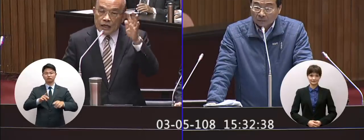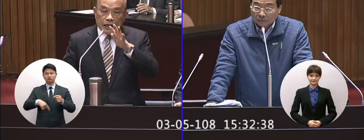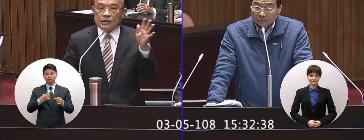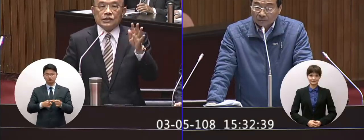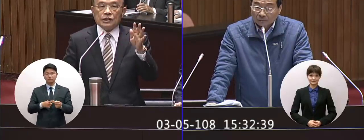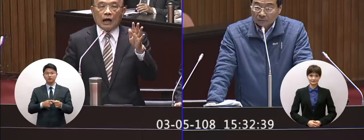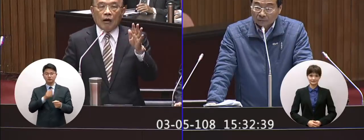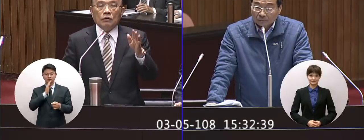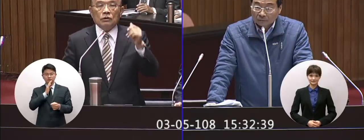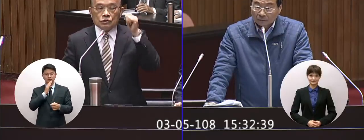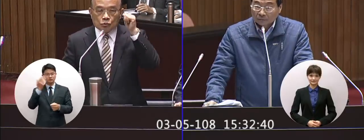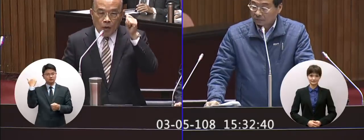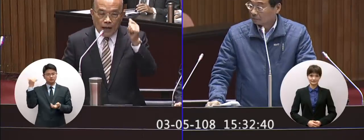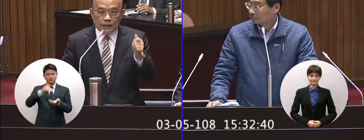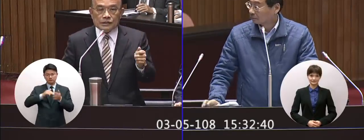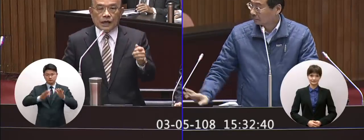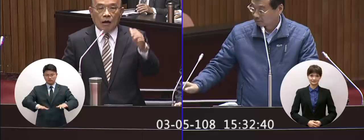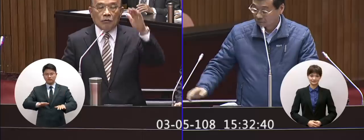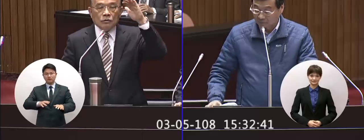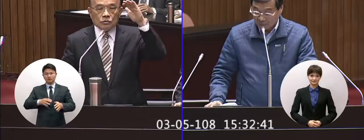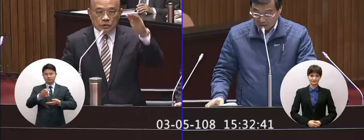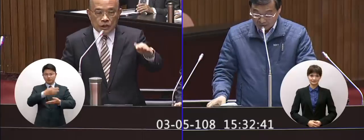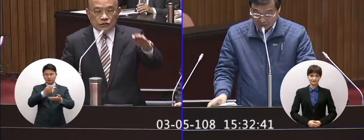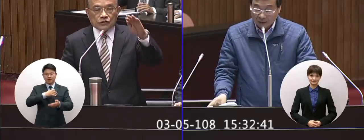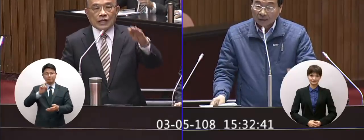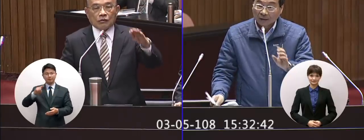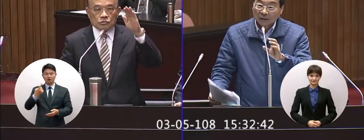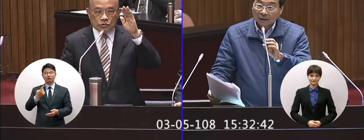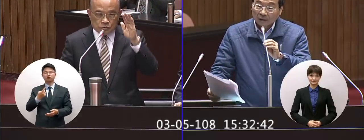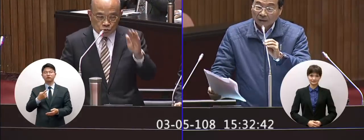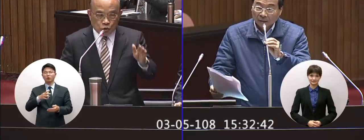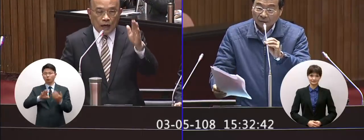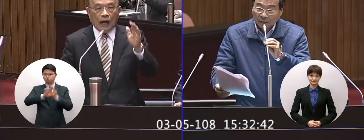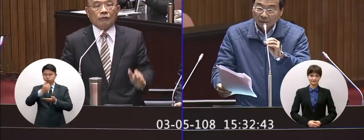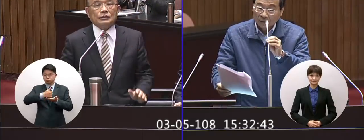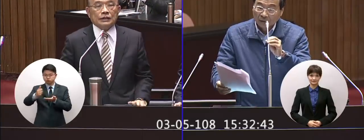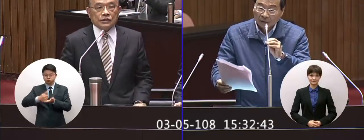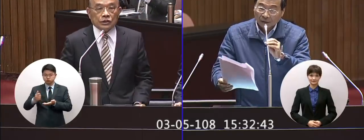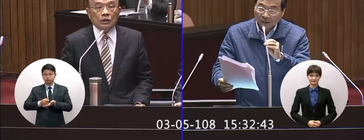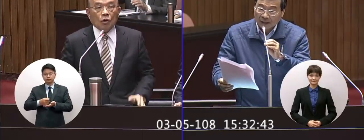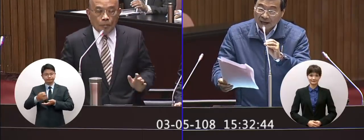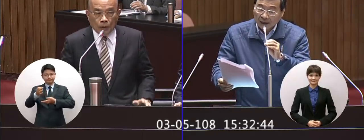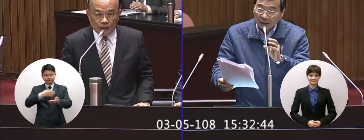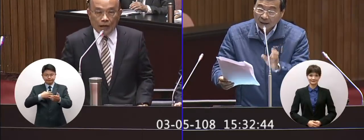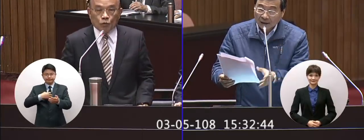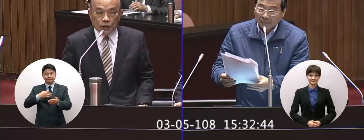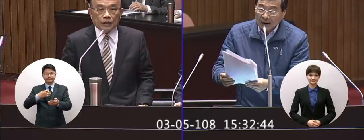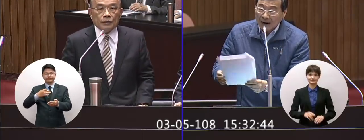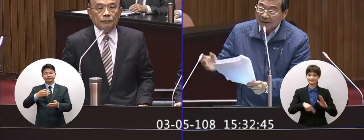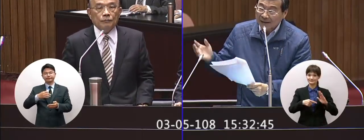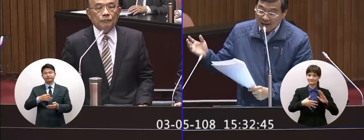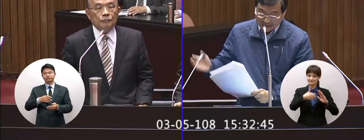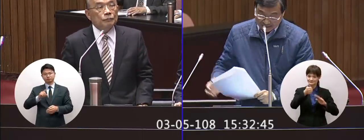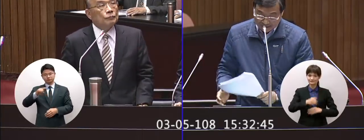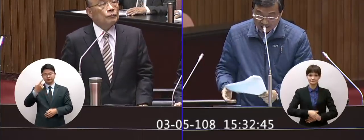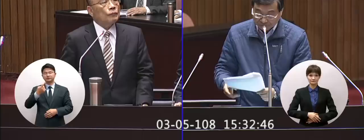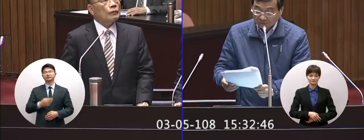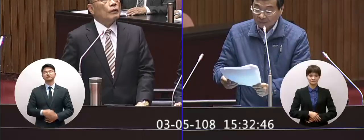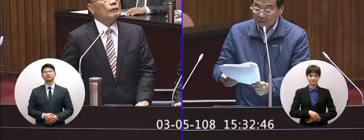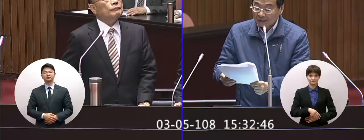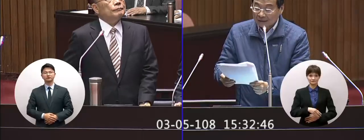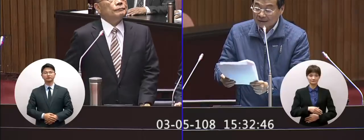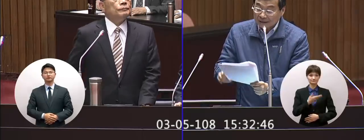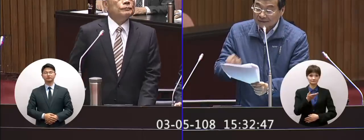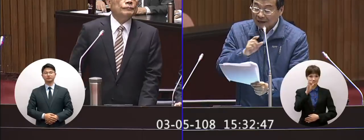是创历年新高，是外销历史上最好成绩，我们会再努力。 麻烦您看这一